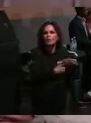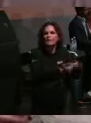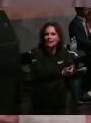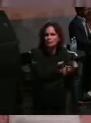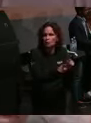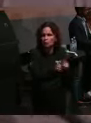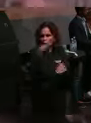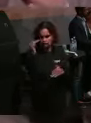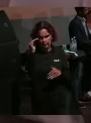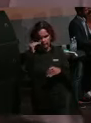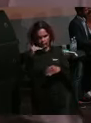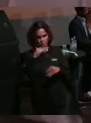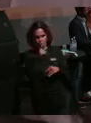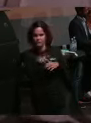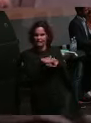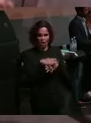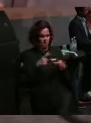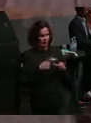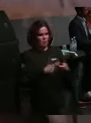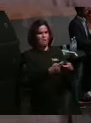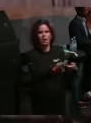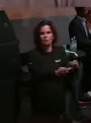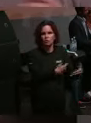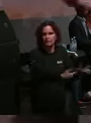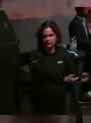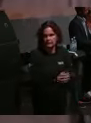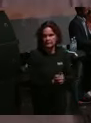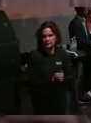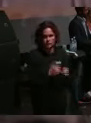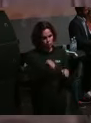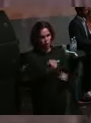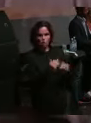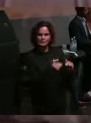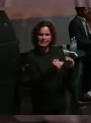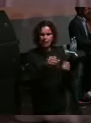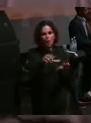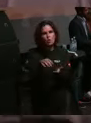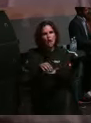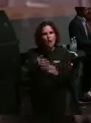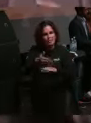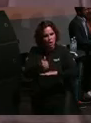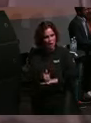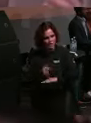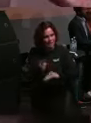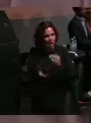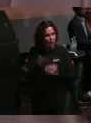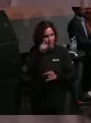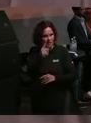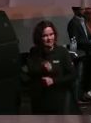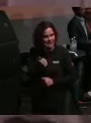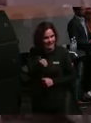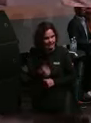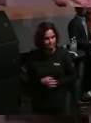av. Og da gjorde en justering i det. Så det at en lokal forankring helt avgjørende, tror jeg, for at ikke alt skal bare ende opp i